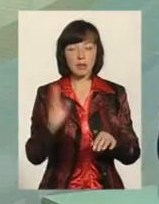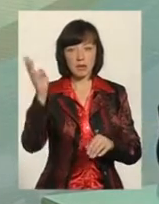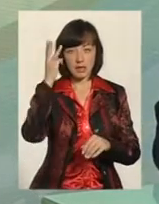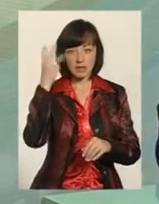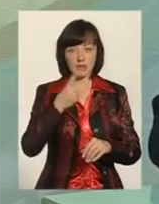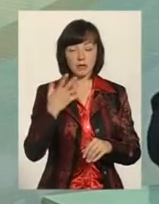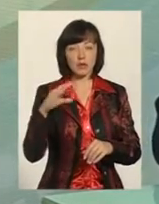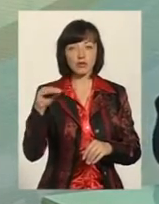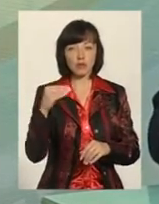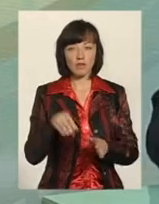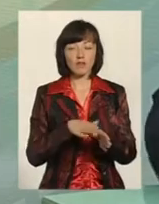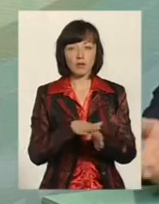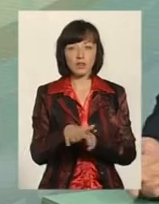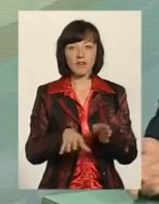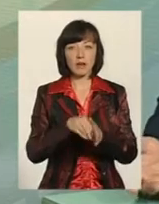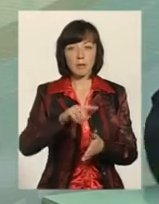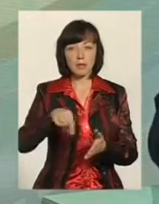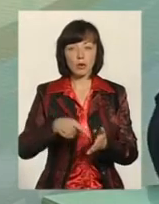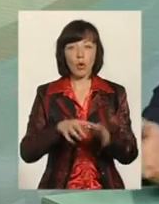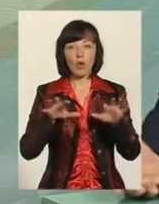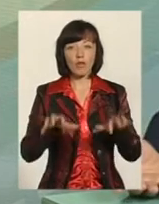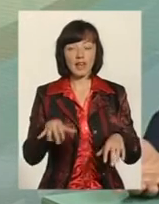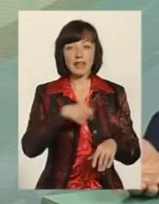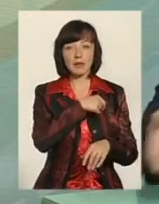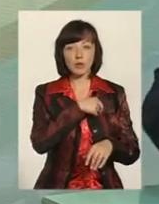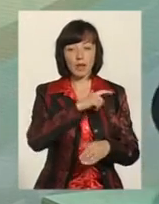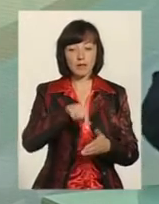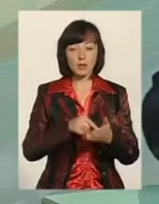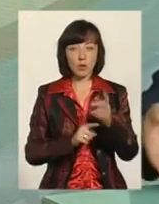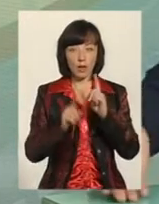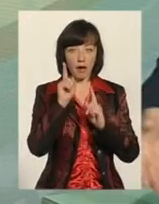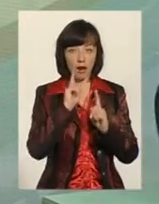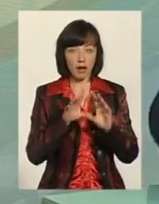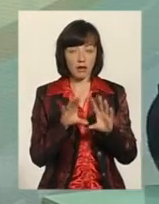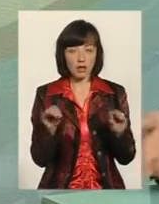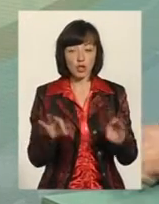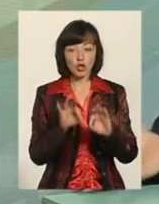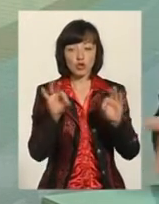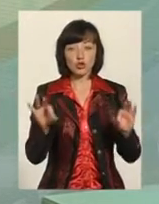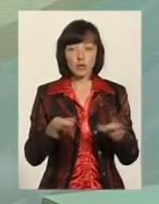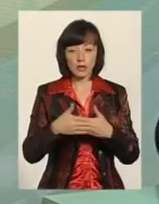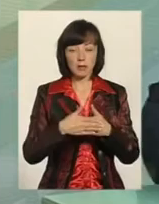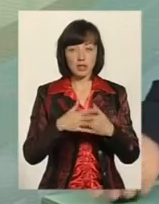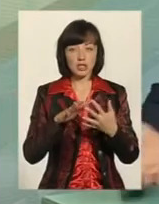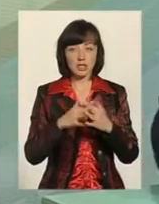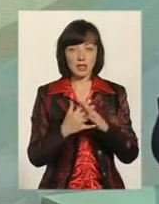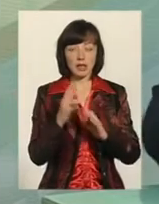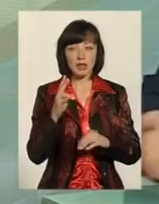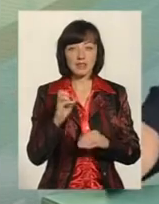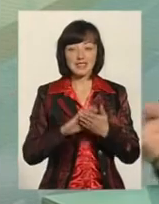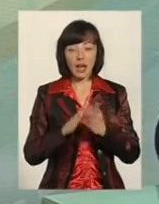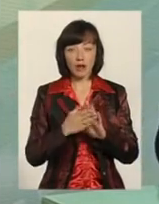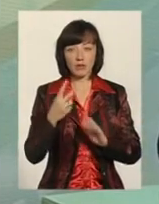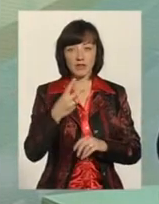Хмельницьку 25 жовтня відбудуться вибори міського голови і депутатів міської ради. Жодний з наближених сіл на 25, станом